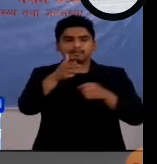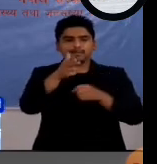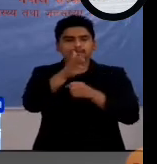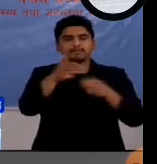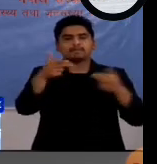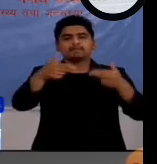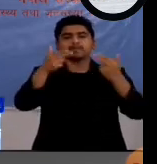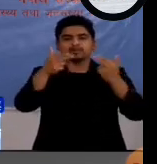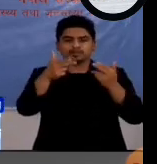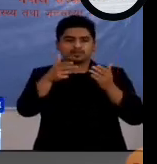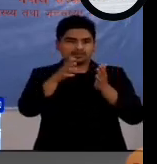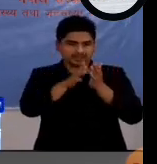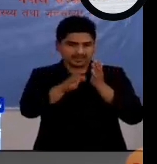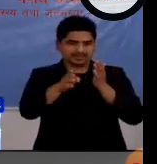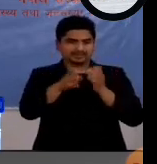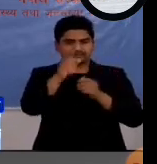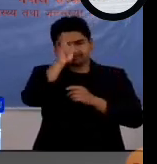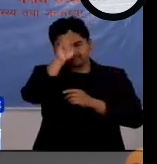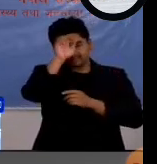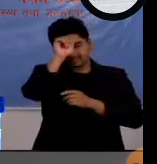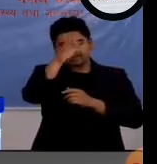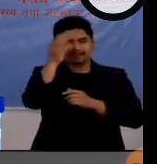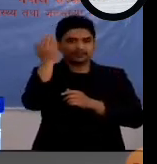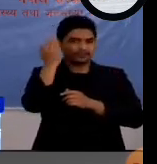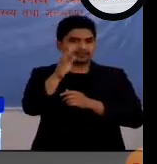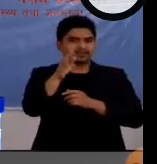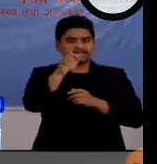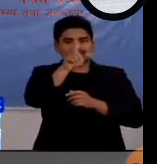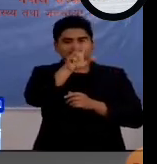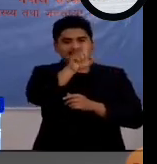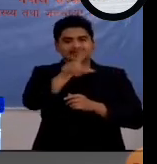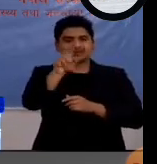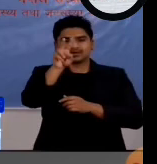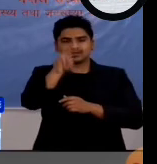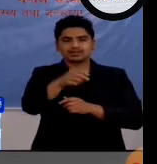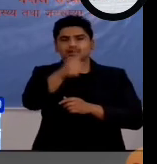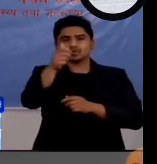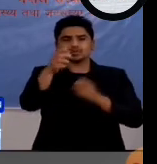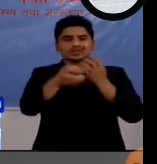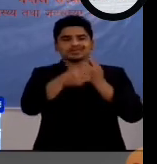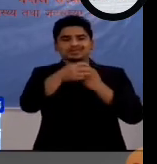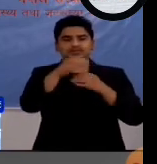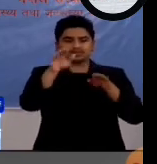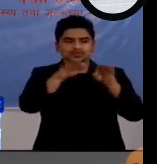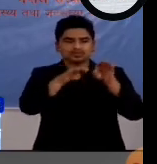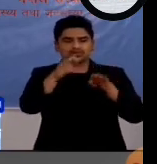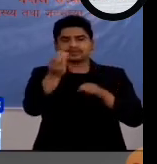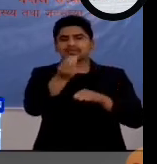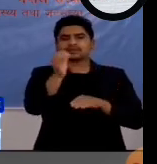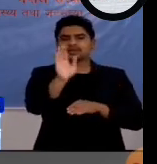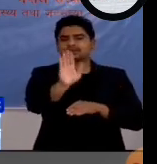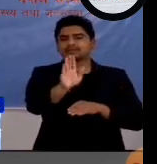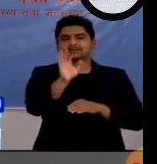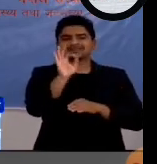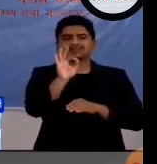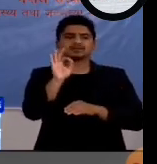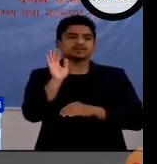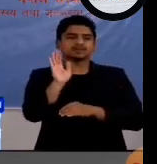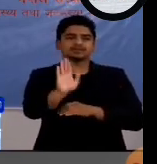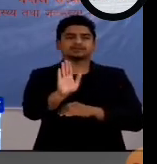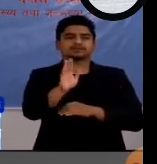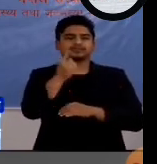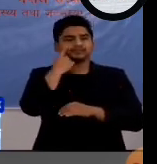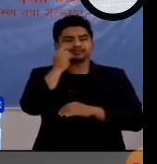मिटिङबाट। त्यसबाट पनि यहाँहरूलाई मैले जानकारी पनि गराएको थिएँ कि नेपालको स्थिति अन्य देशको तुलनामा सामान्य रहेको, ठिकै